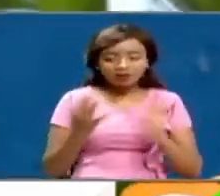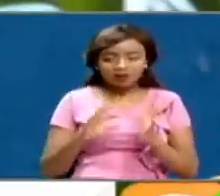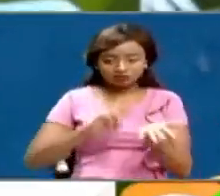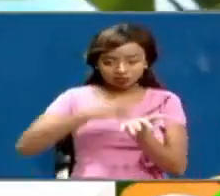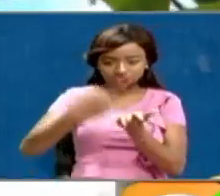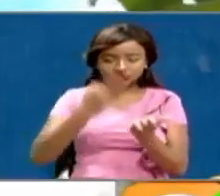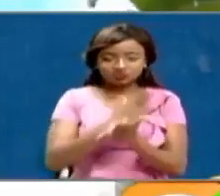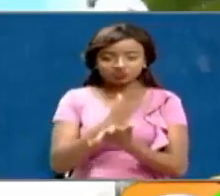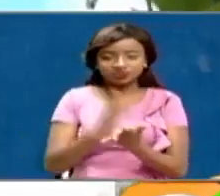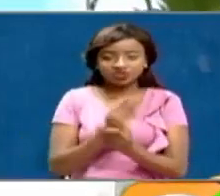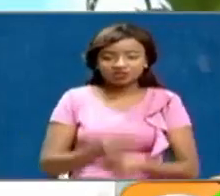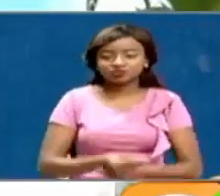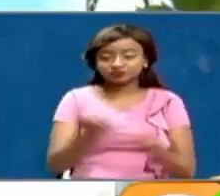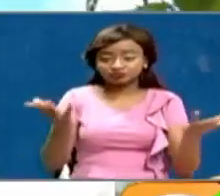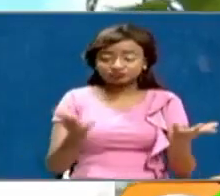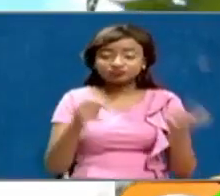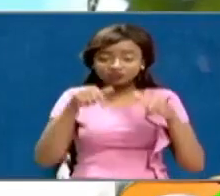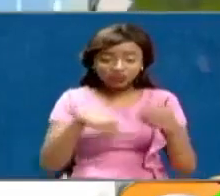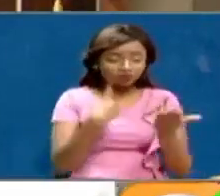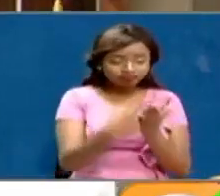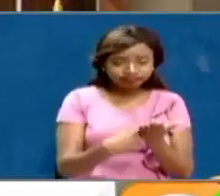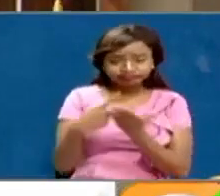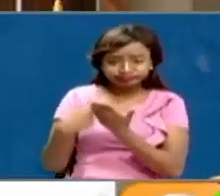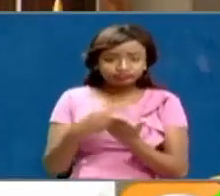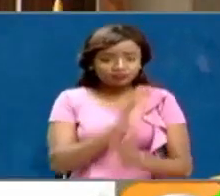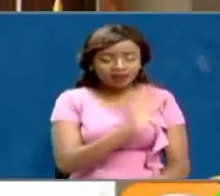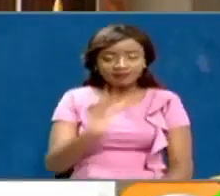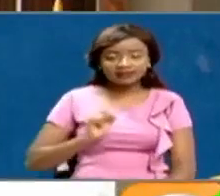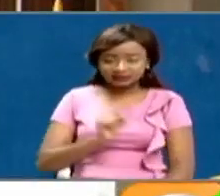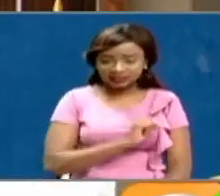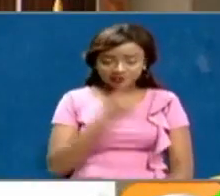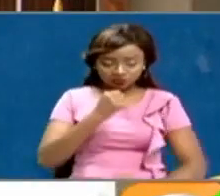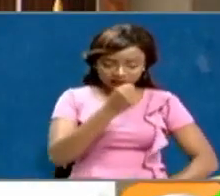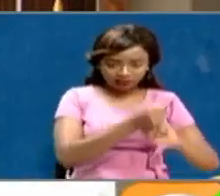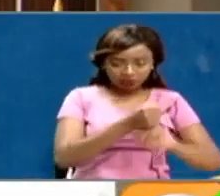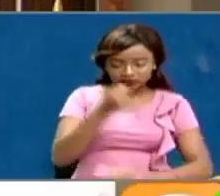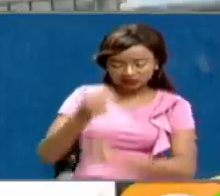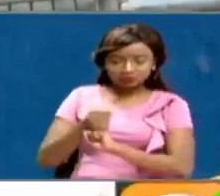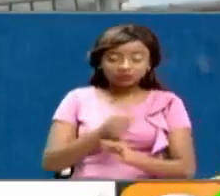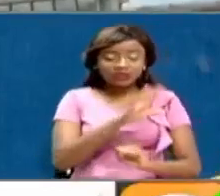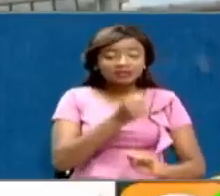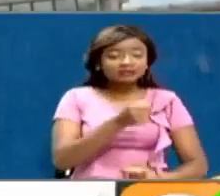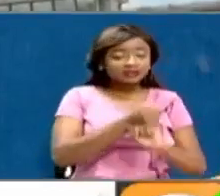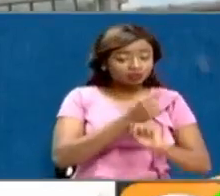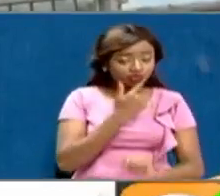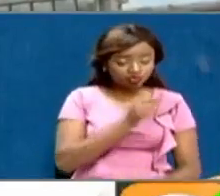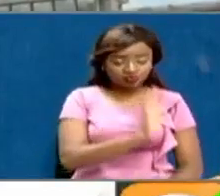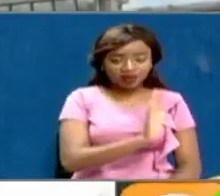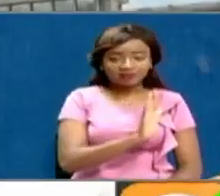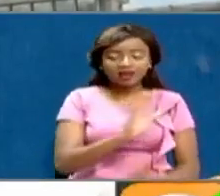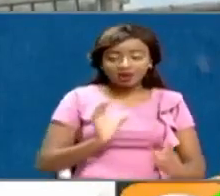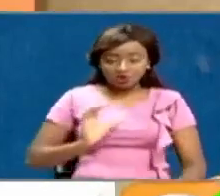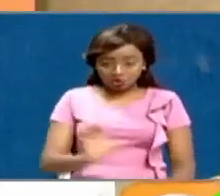kitita kilichotengewa magatuzi. Nipe nikupe iliyotarajiwa kati ya maseneta wanaounga mkono mfumo uliopendekezwa na kamati ya